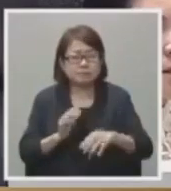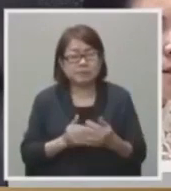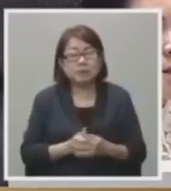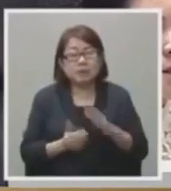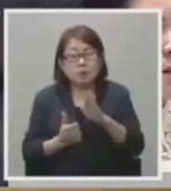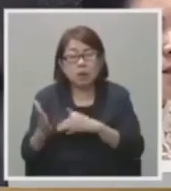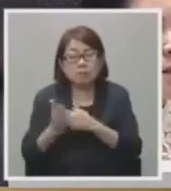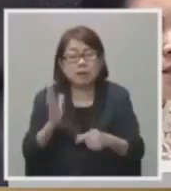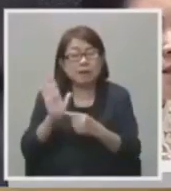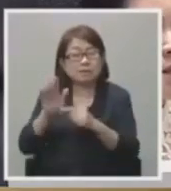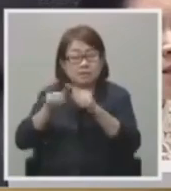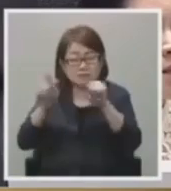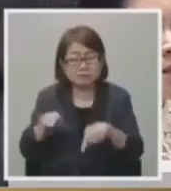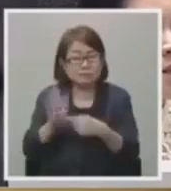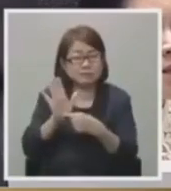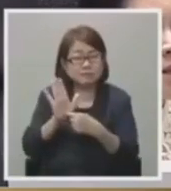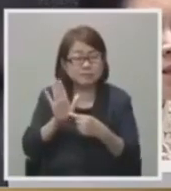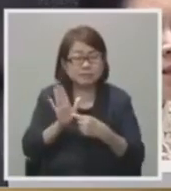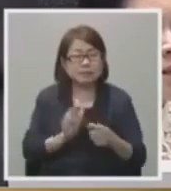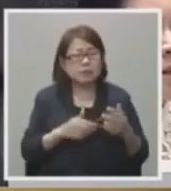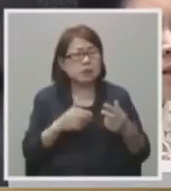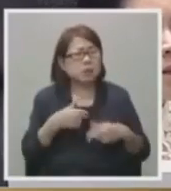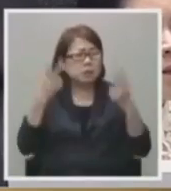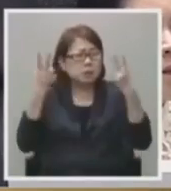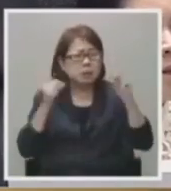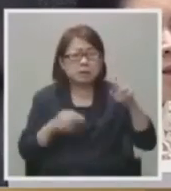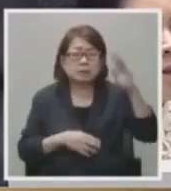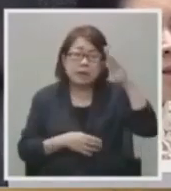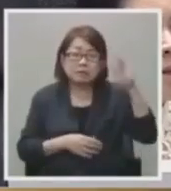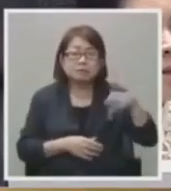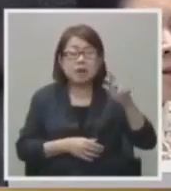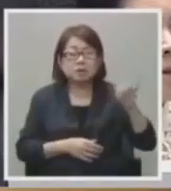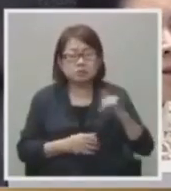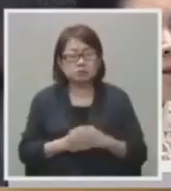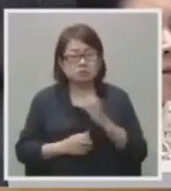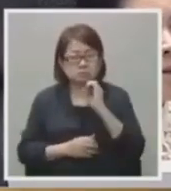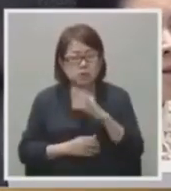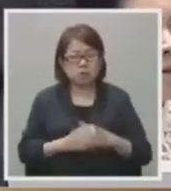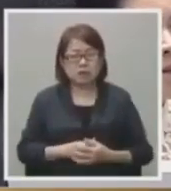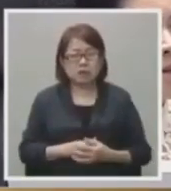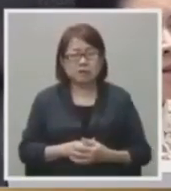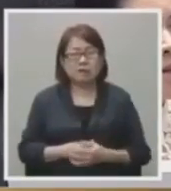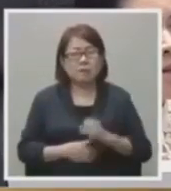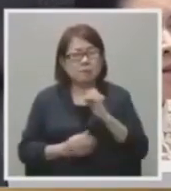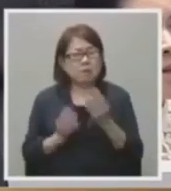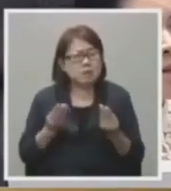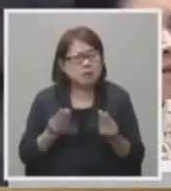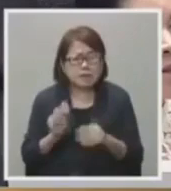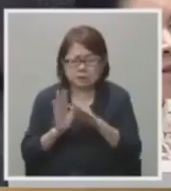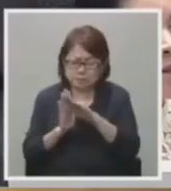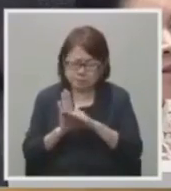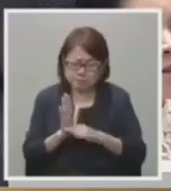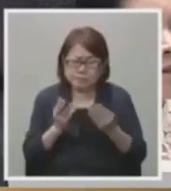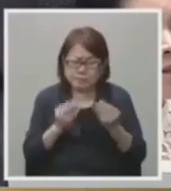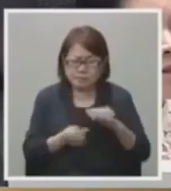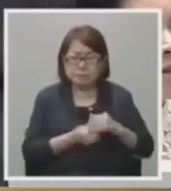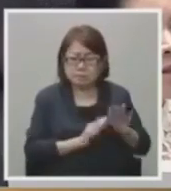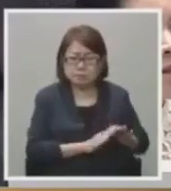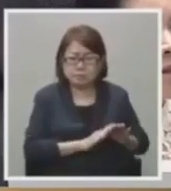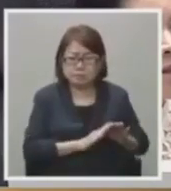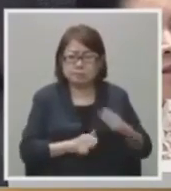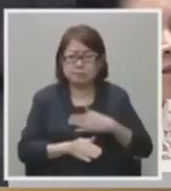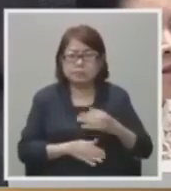นี้ท่านพลเอกประยุทธ์ไปบอกนะครับ บอกละเอียดเลยผมยังเก็บไว้เลยเพราะผ